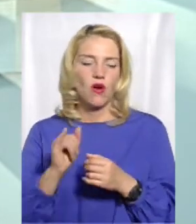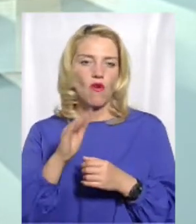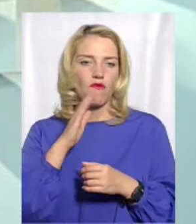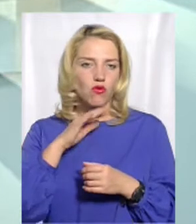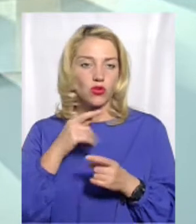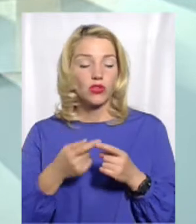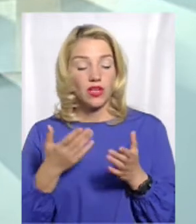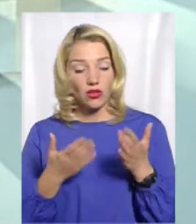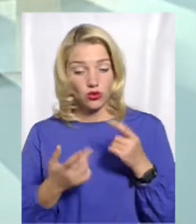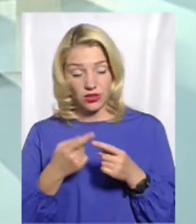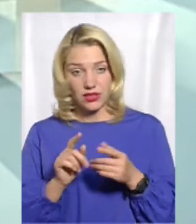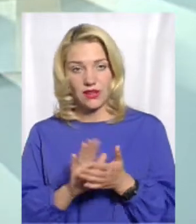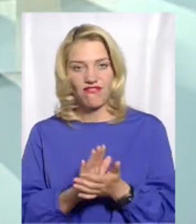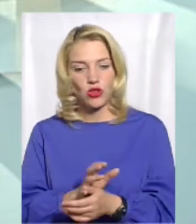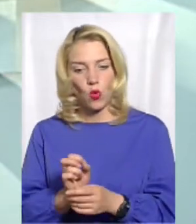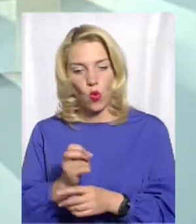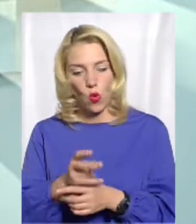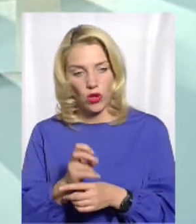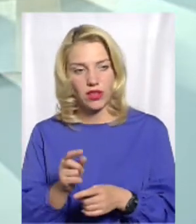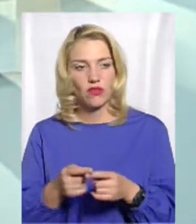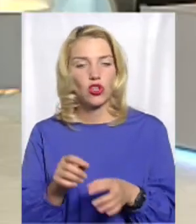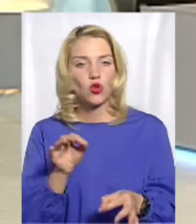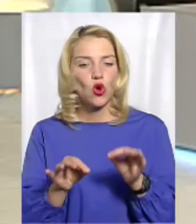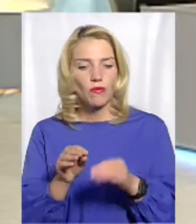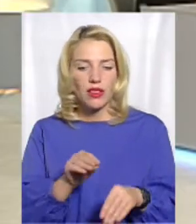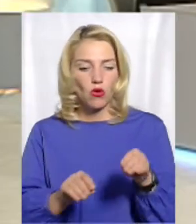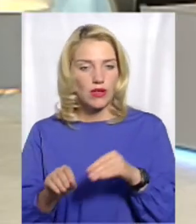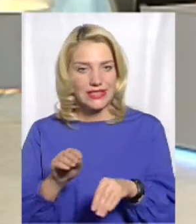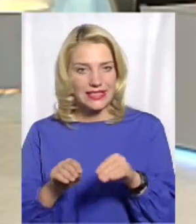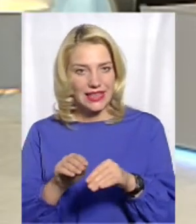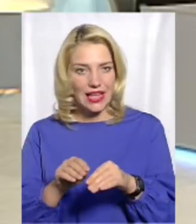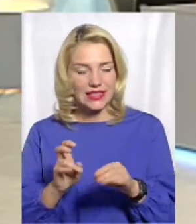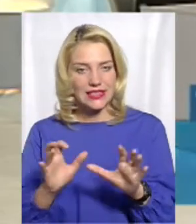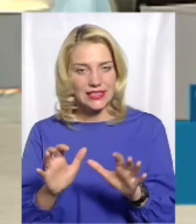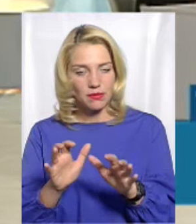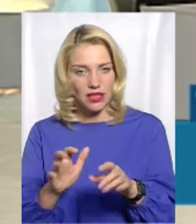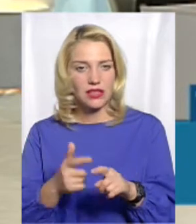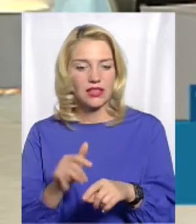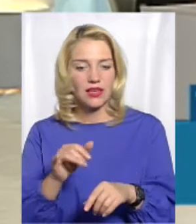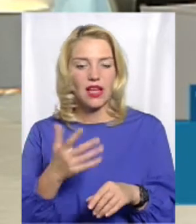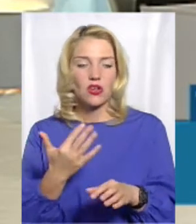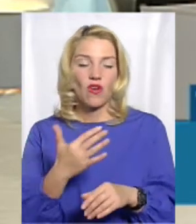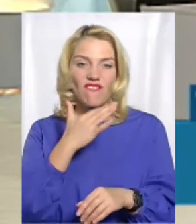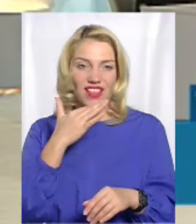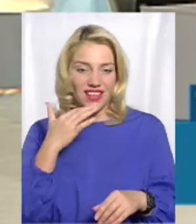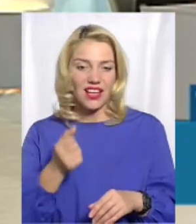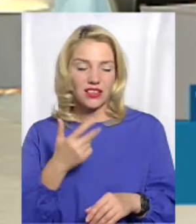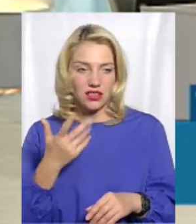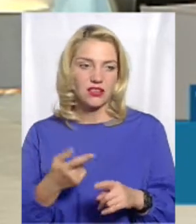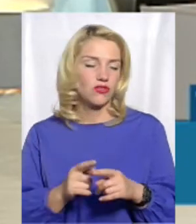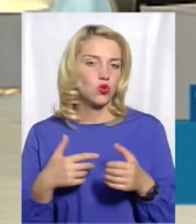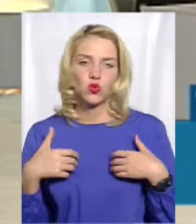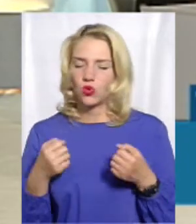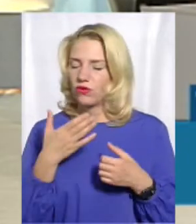якщо ці відходи, вони нормально складені, якщо їх невелика кількість, то, в принципі, вони здоров'ю